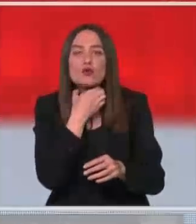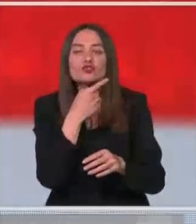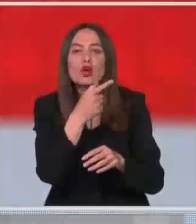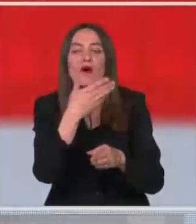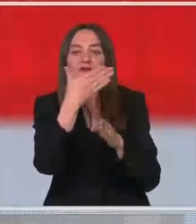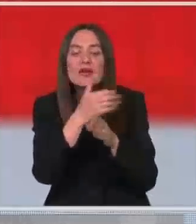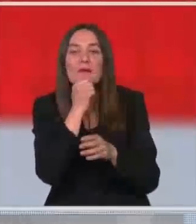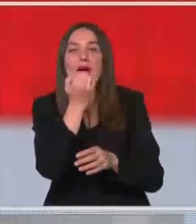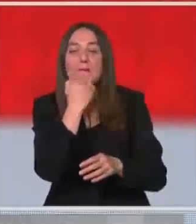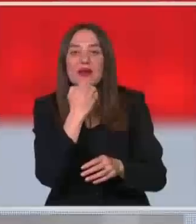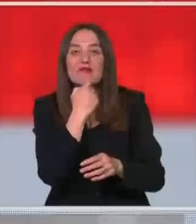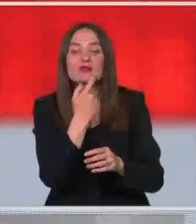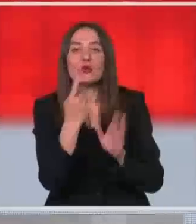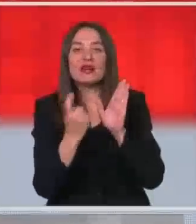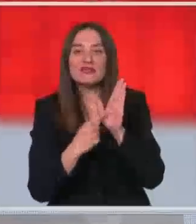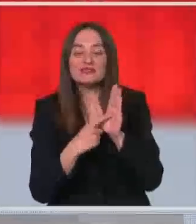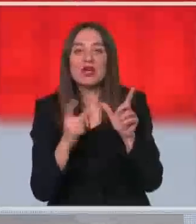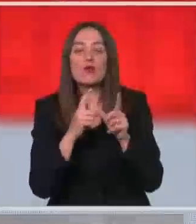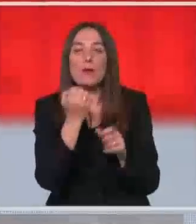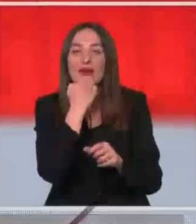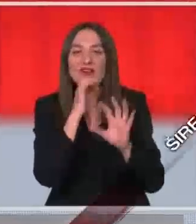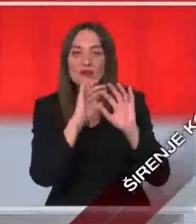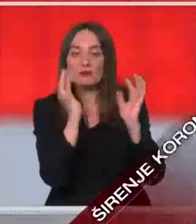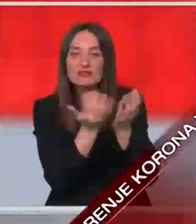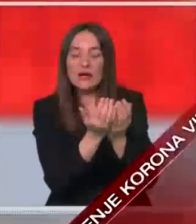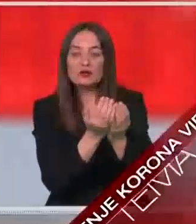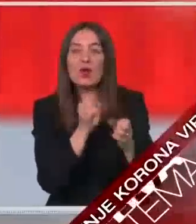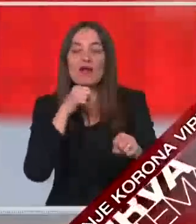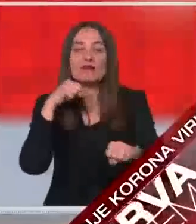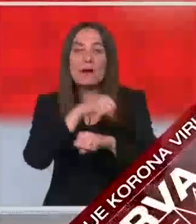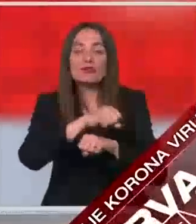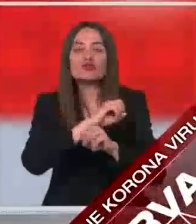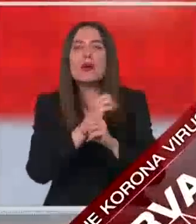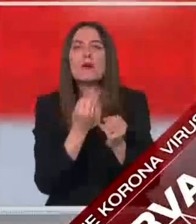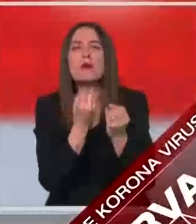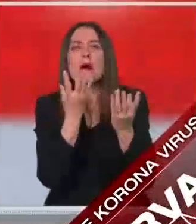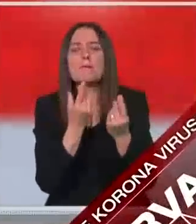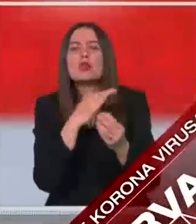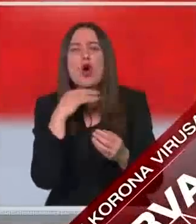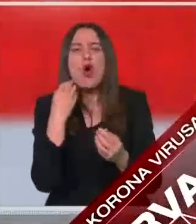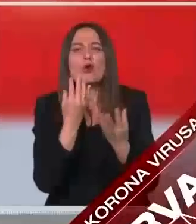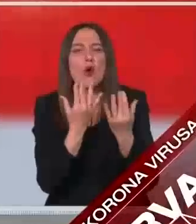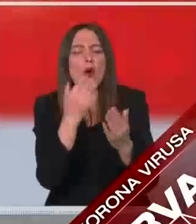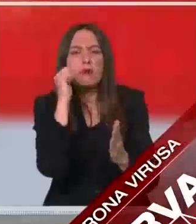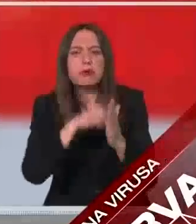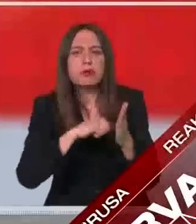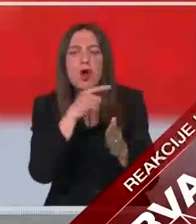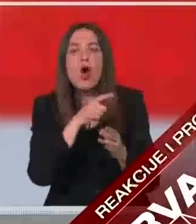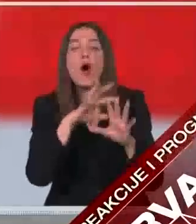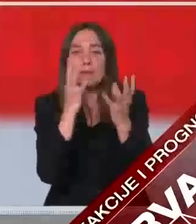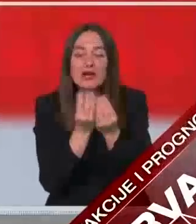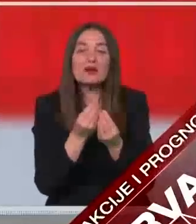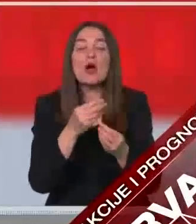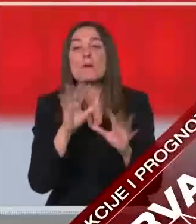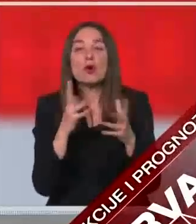i privatnu inicijativu u privatnom sektoru namećući im bezbroj kriterijima koje oni objektivno